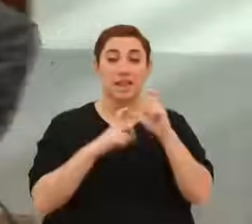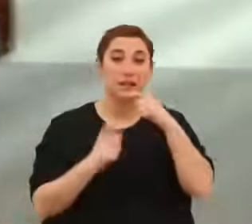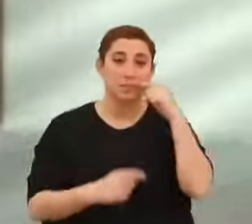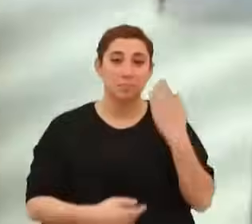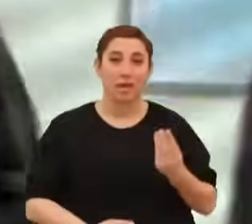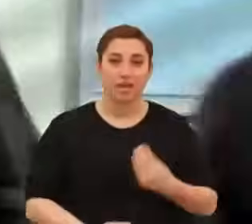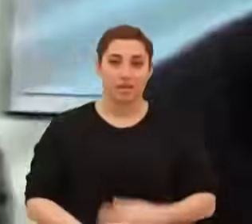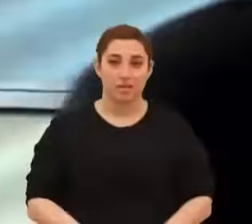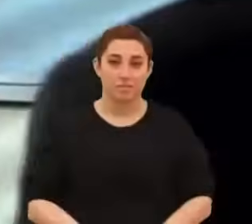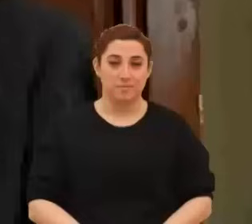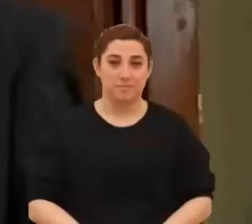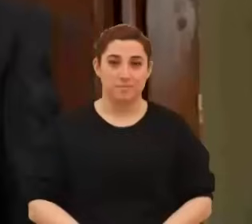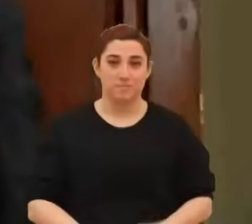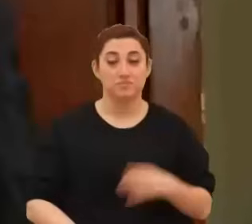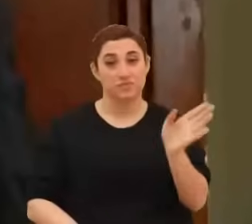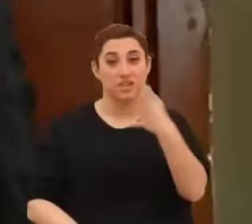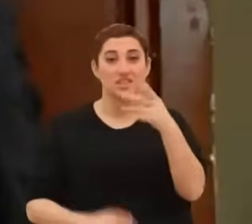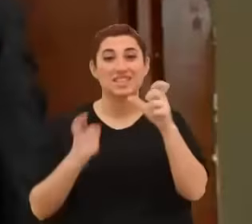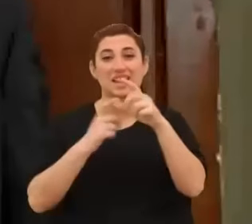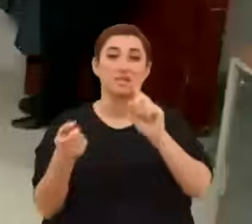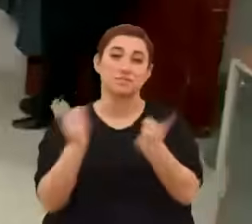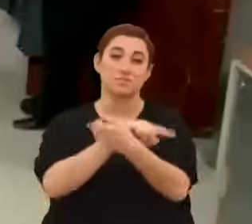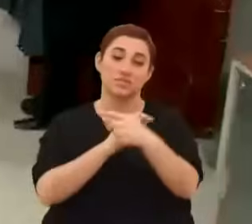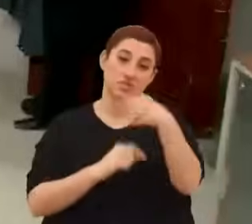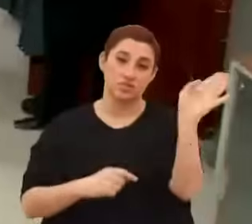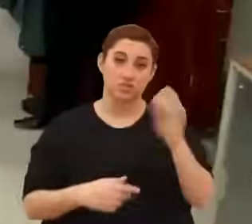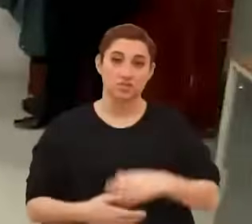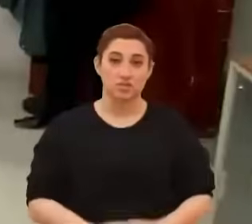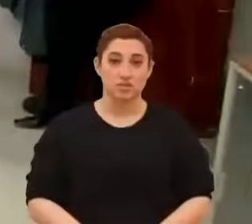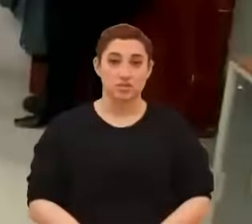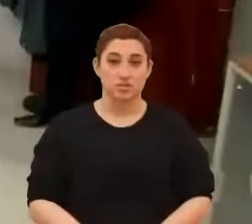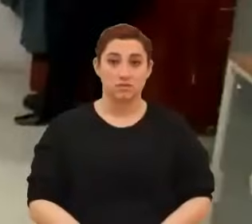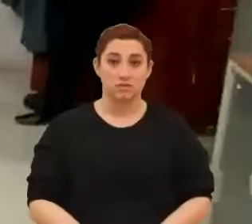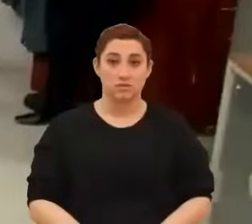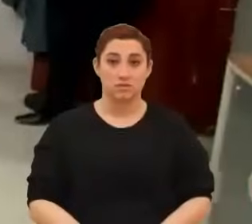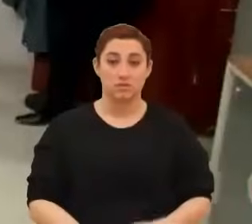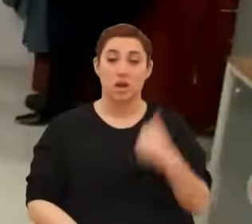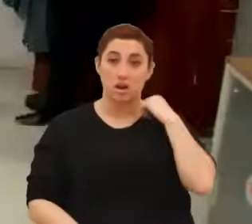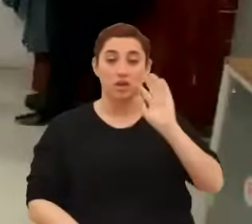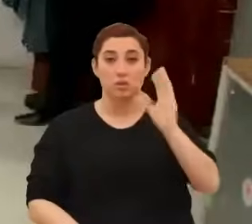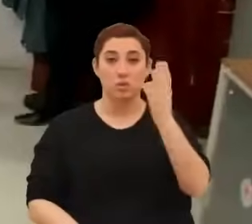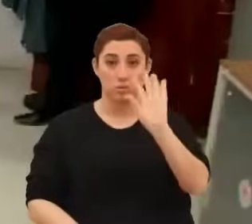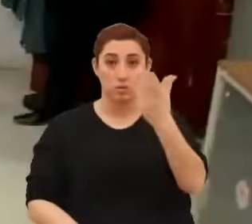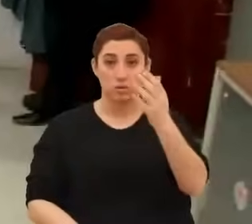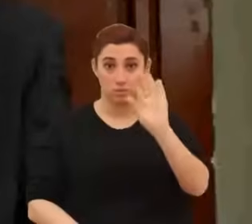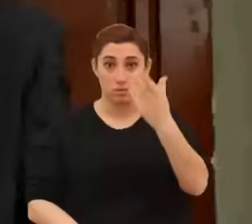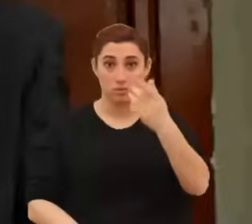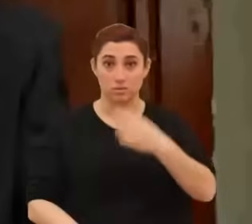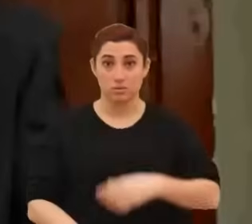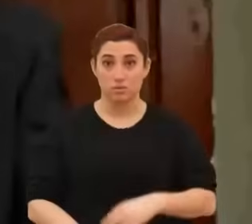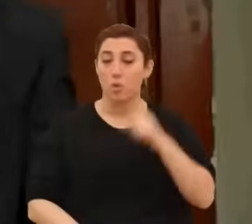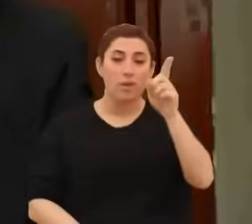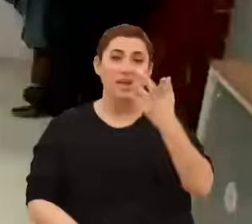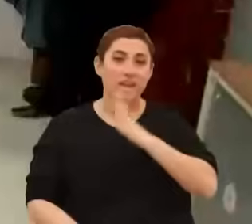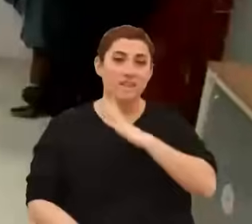Selahattin Bey! Geç, geç Selahattin yerine. Geç, geç! Dönün arkanıza, arkanızı dönün. Dön, dön arkanıza. Ne